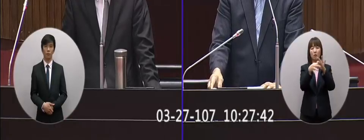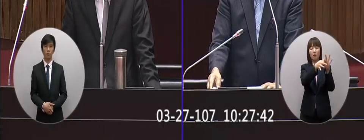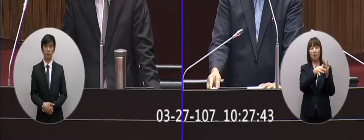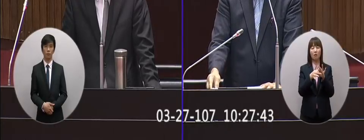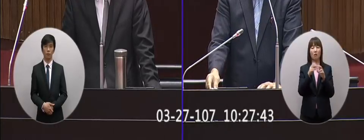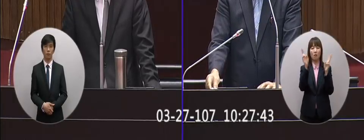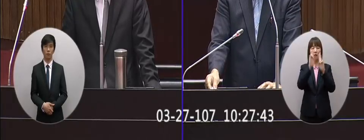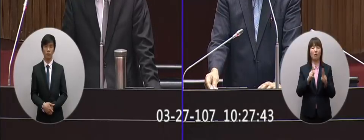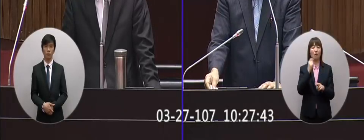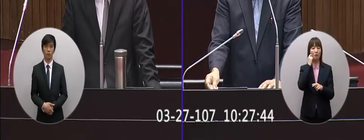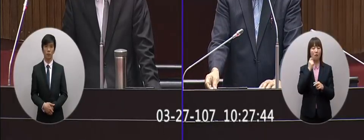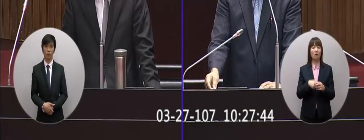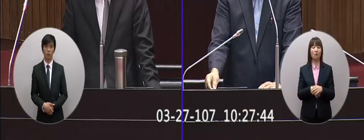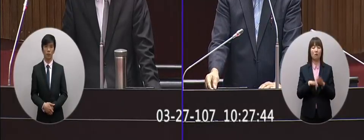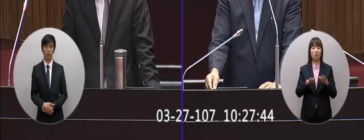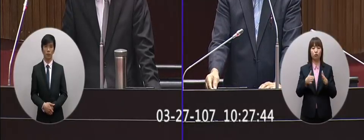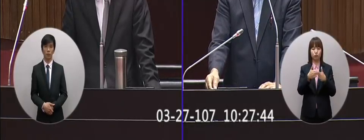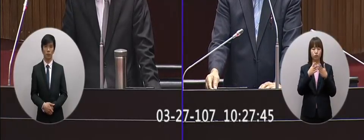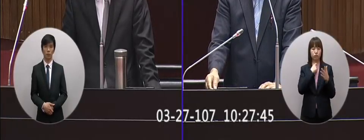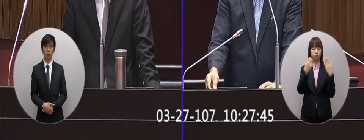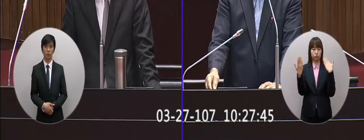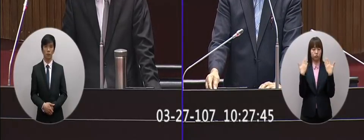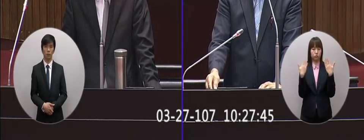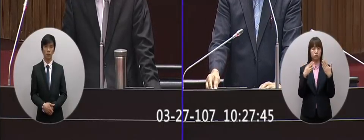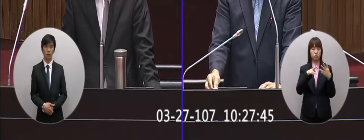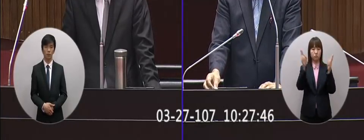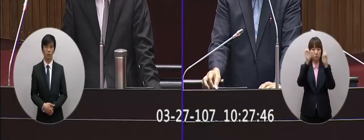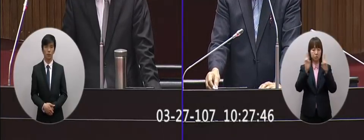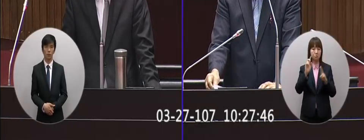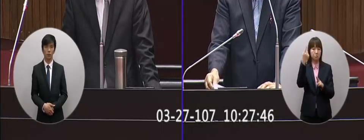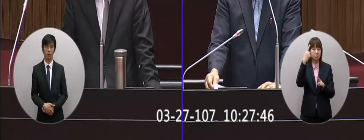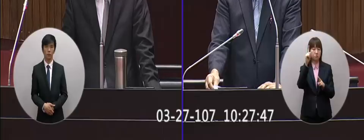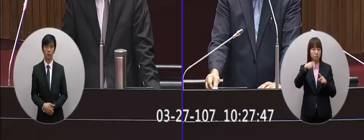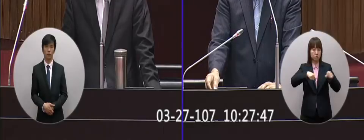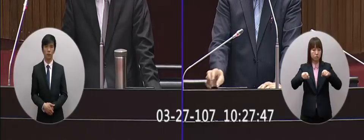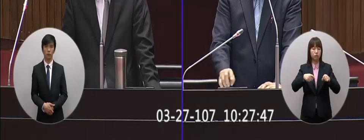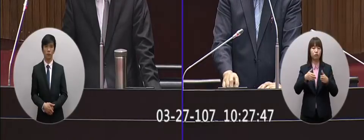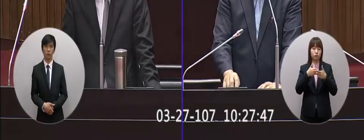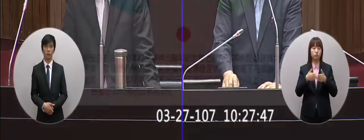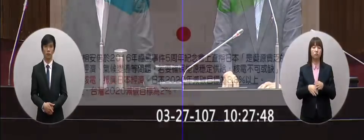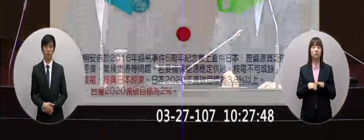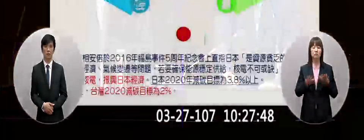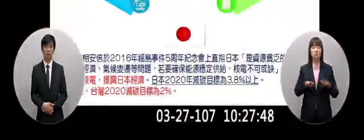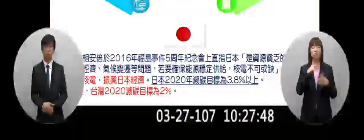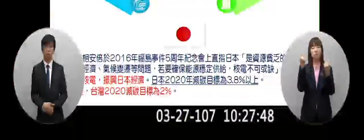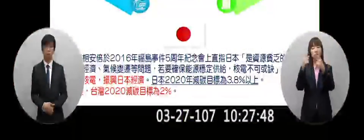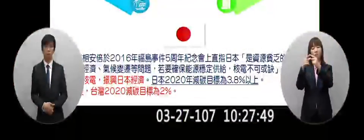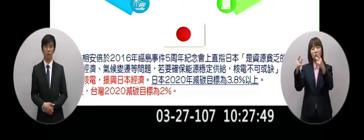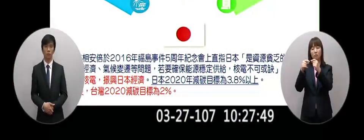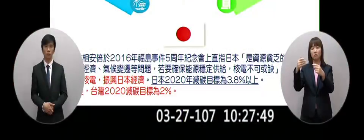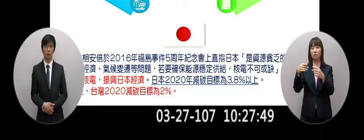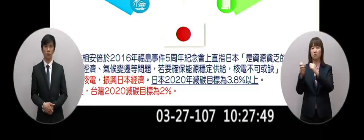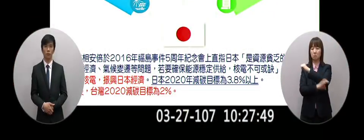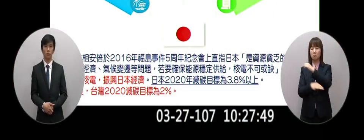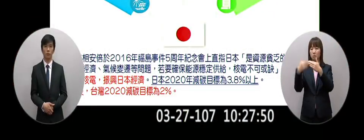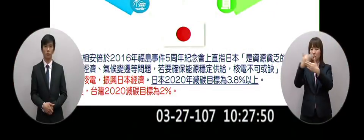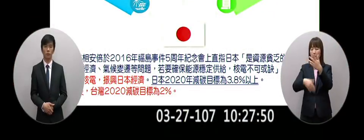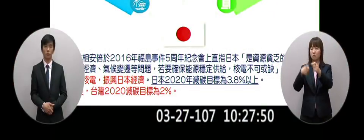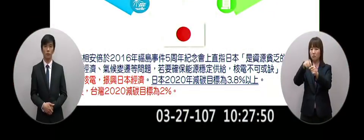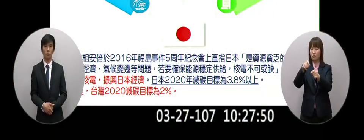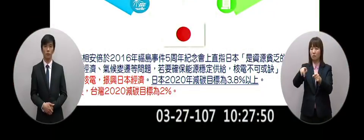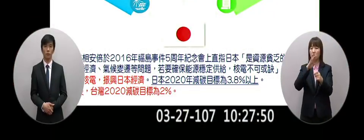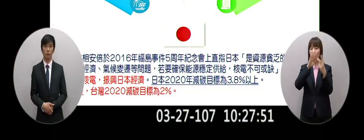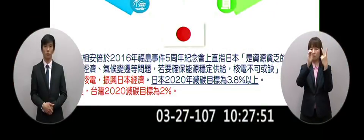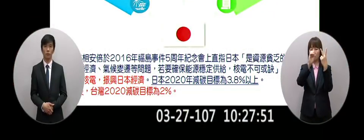啊。啊，所以我们必须要非常清楚的一个电力来源的一个政策。刚讲到日本的减碳目标，他们